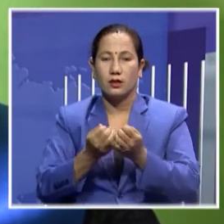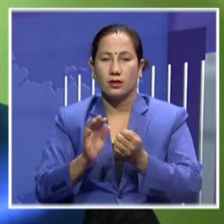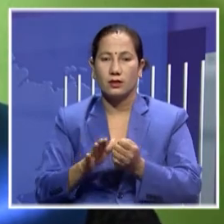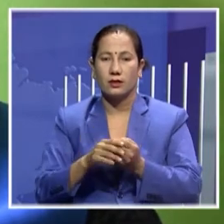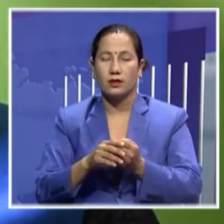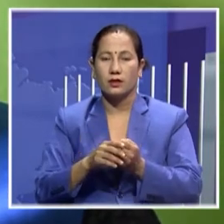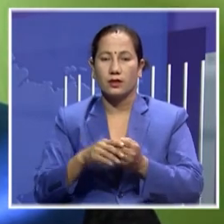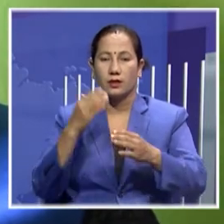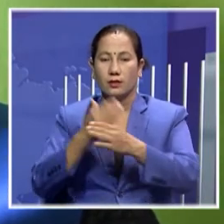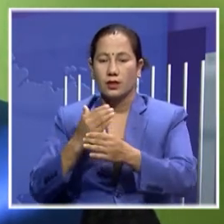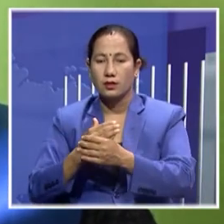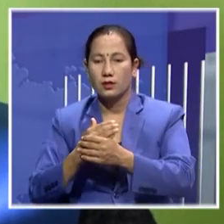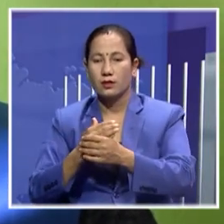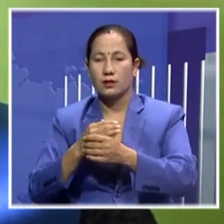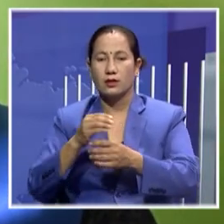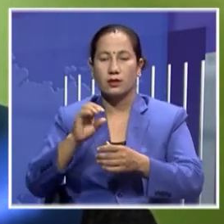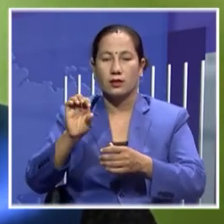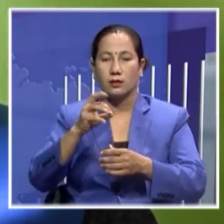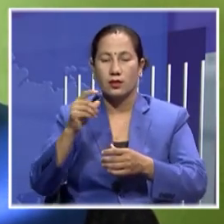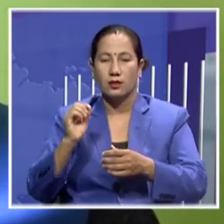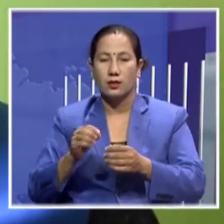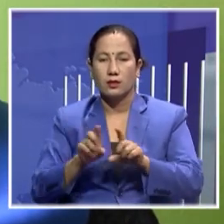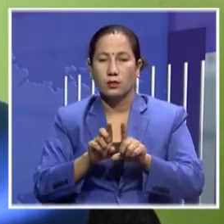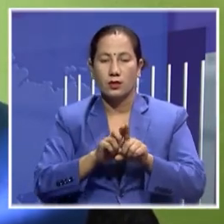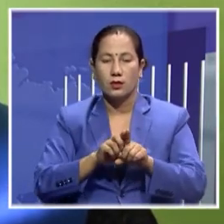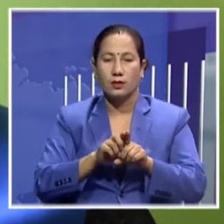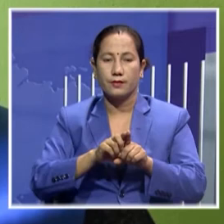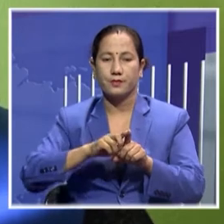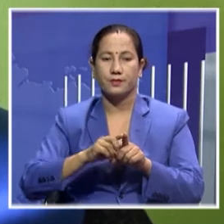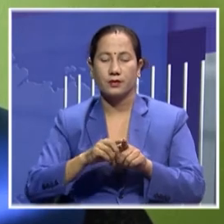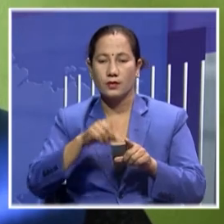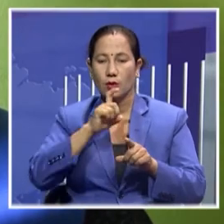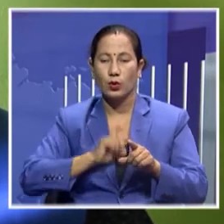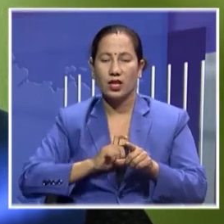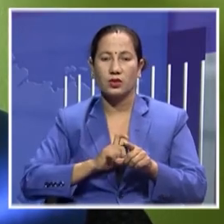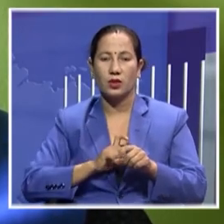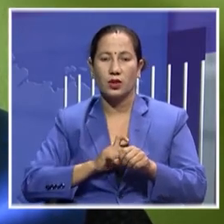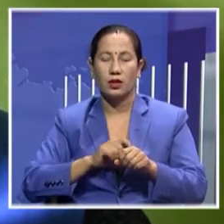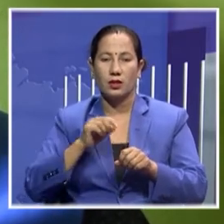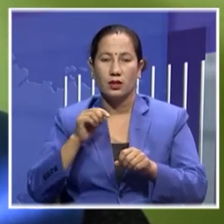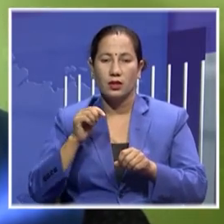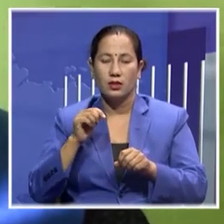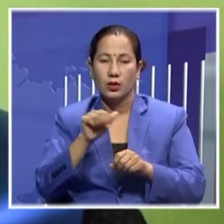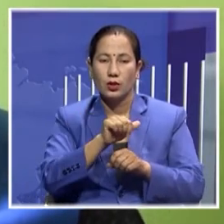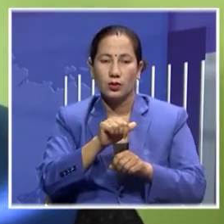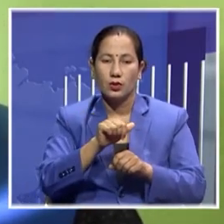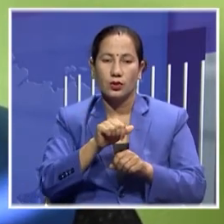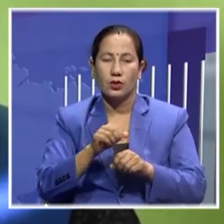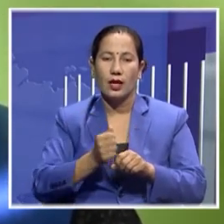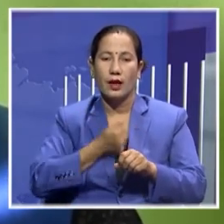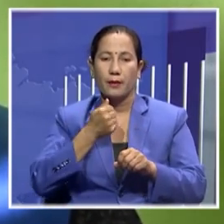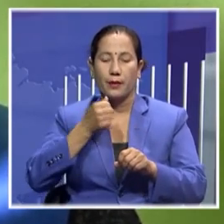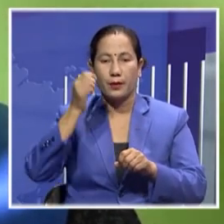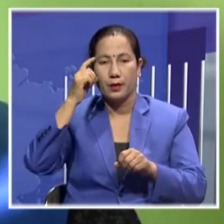नि, प्रशासनिक संरचना पनि अपूर्णता जस्तो अझ दुर्गम हो भन्ने गुनासो यो हिजो आफ्नो